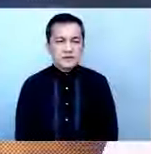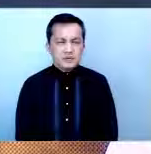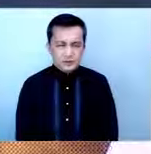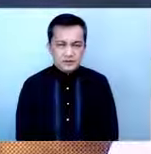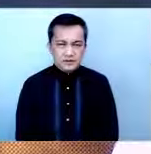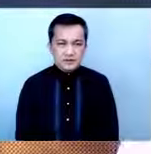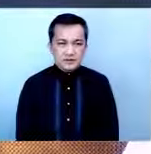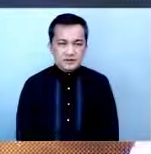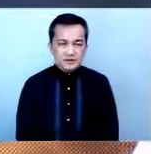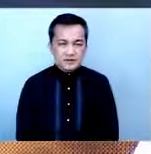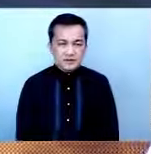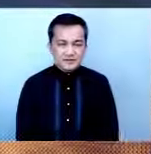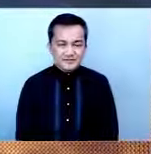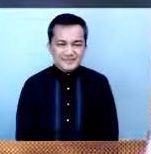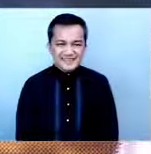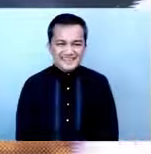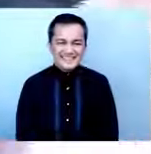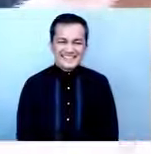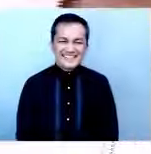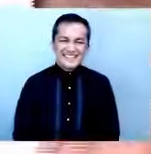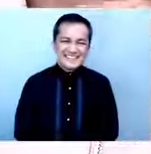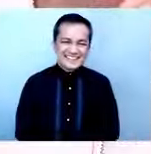At...